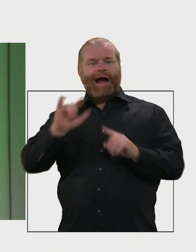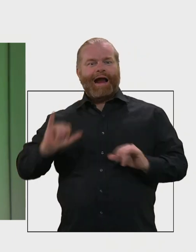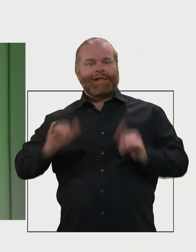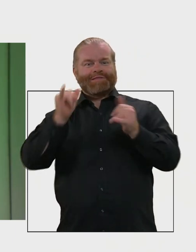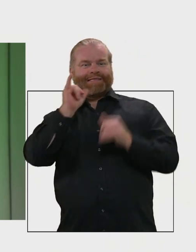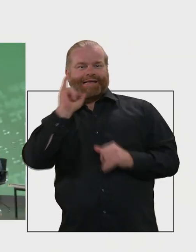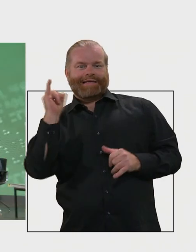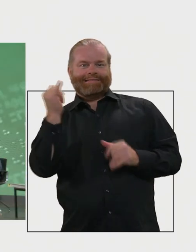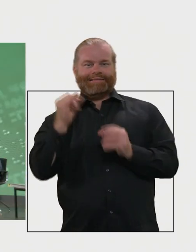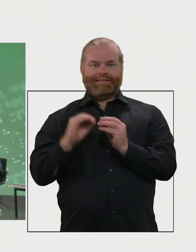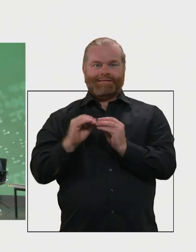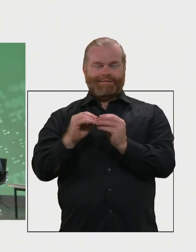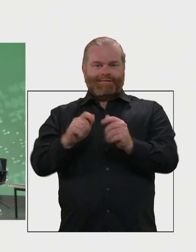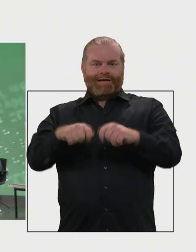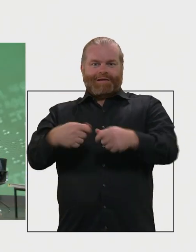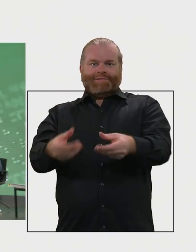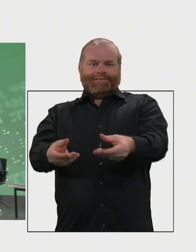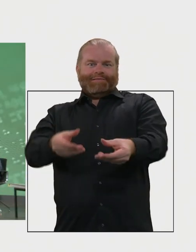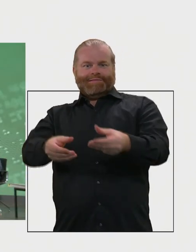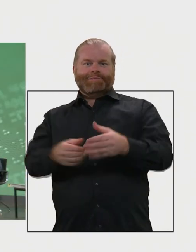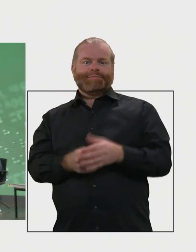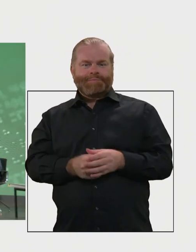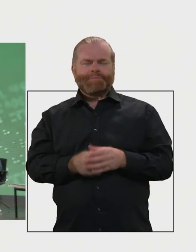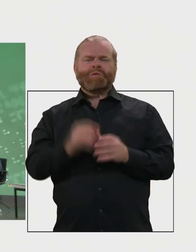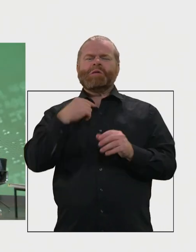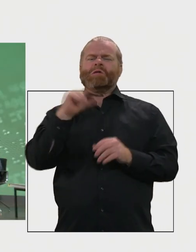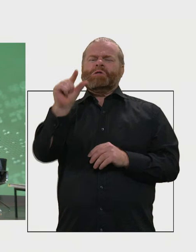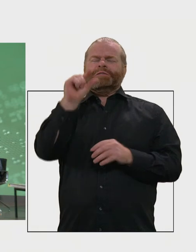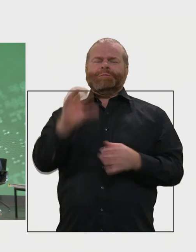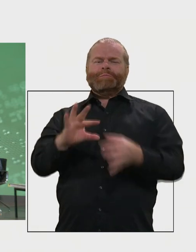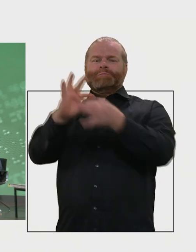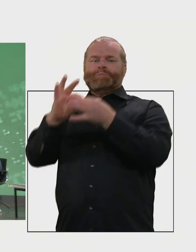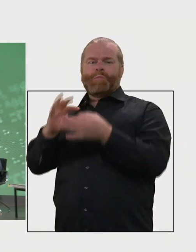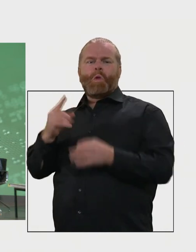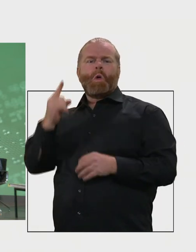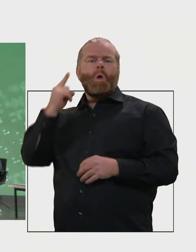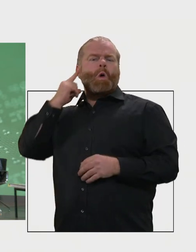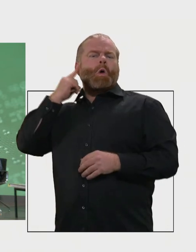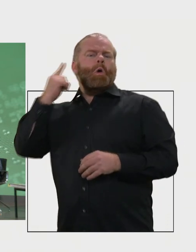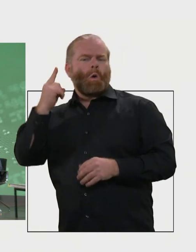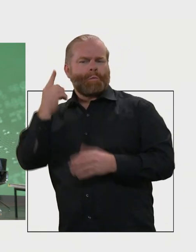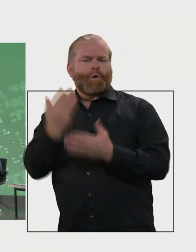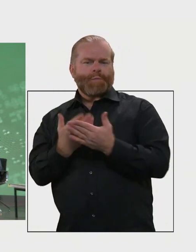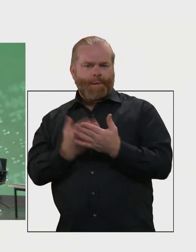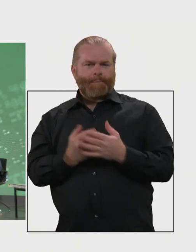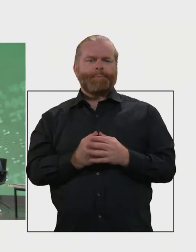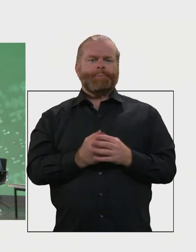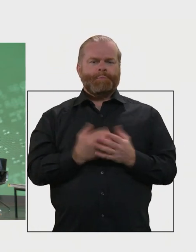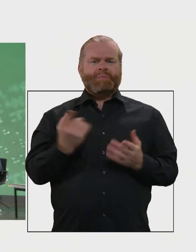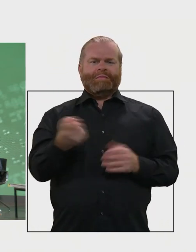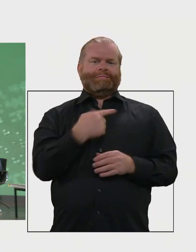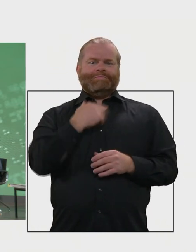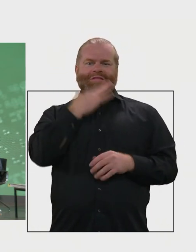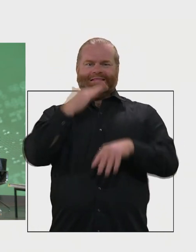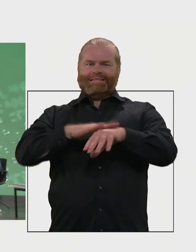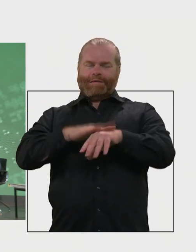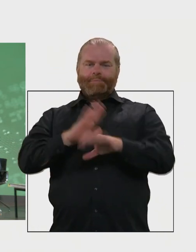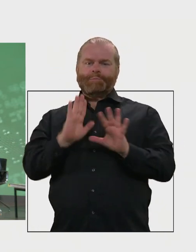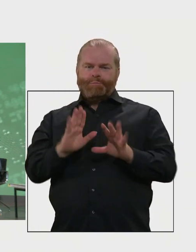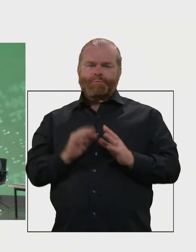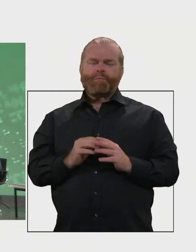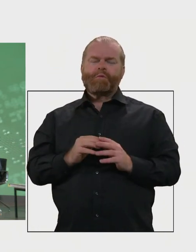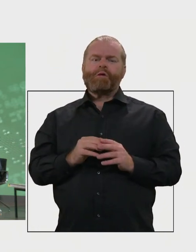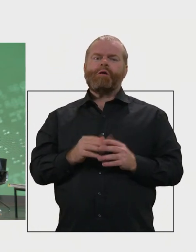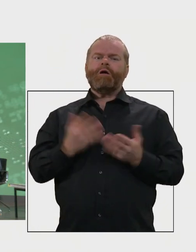zurückkommen. Vielleicht, ne, weil wir haben nicht mehr so viel Zeit. Wir wollen gleich auch noch in die Q&A gehen. Was habt ihr uns da mitgebracht, dass wir das gerade noch machen, bitte? Ja, wir haben